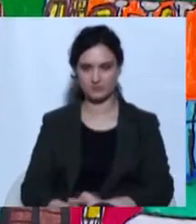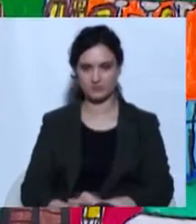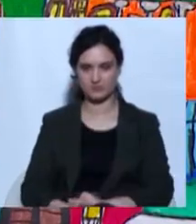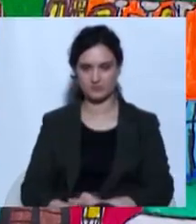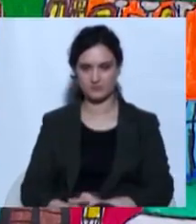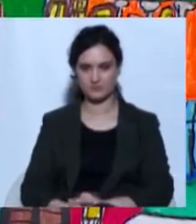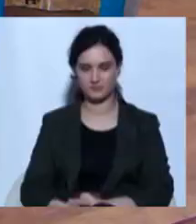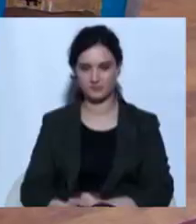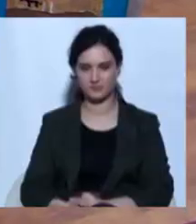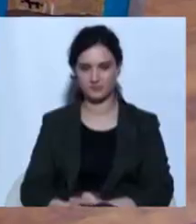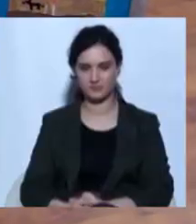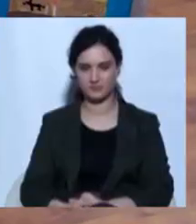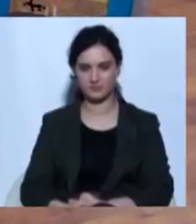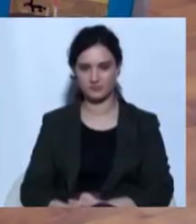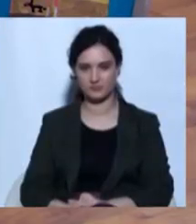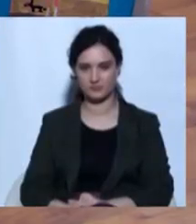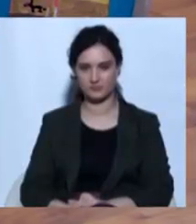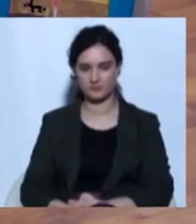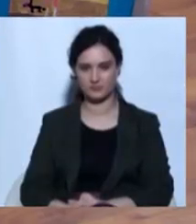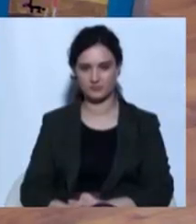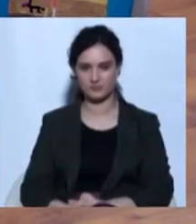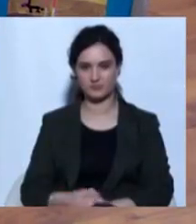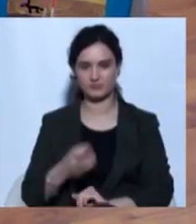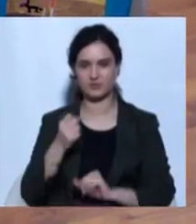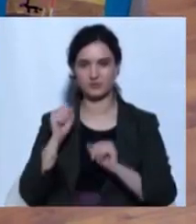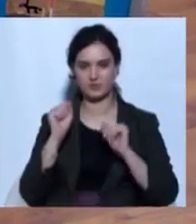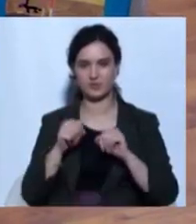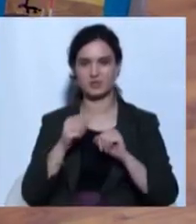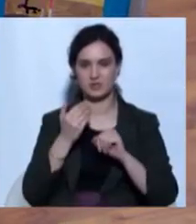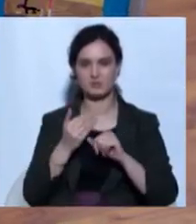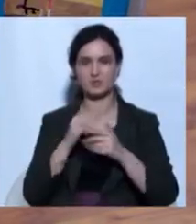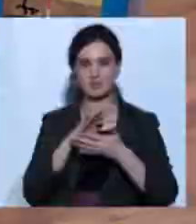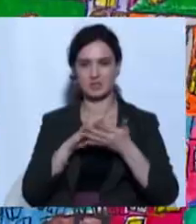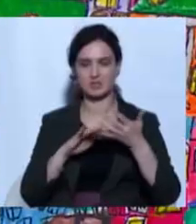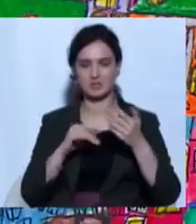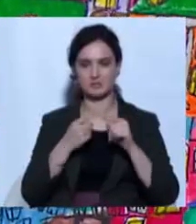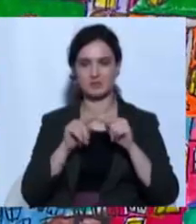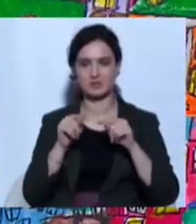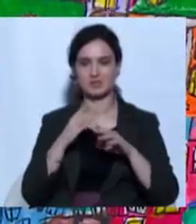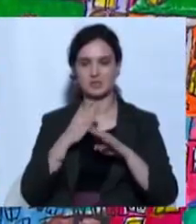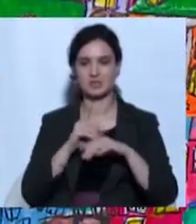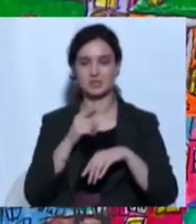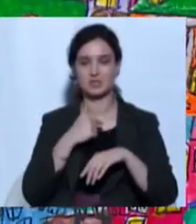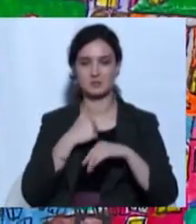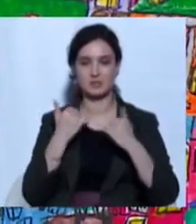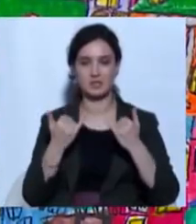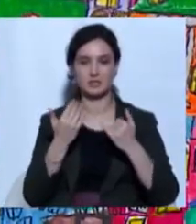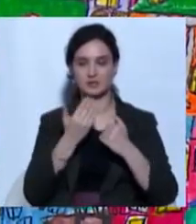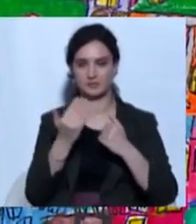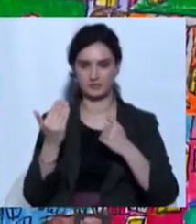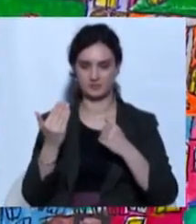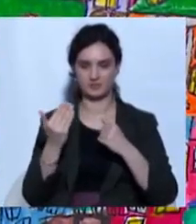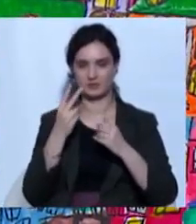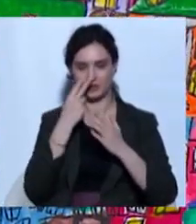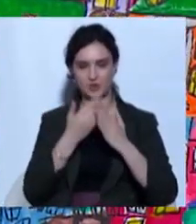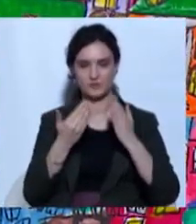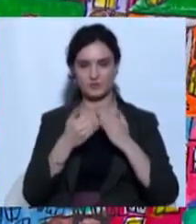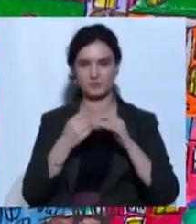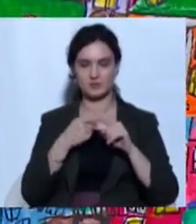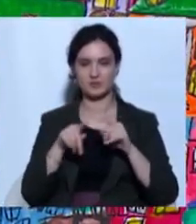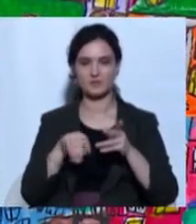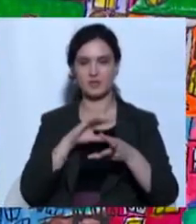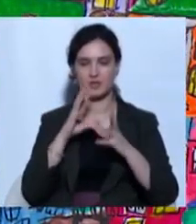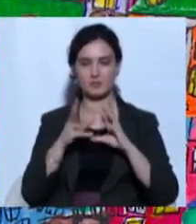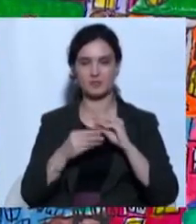შევავსეთ მერე. კიდევ შეგიძლიათ ამის გაგრძელება. ეს არის მე რასაც ახლა თქვენ გაჩვენებთ, ეს ყველაფერი